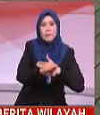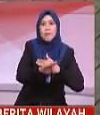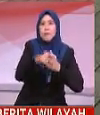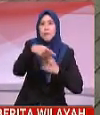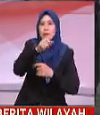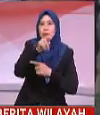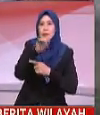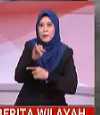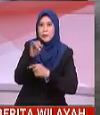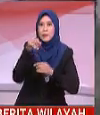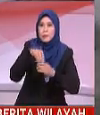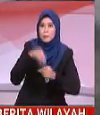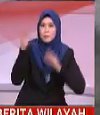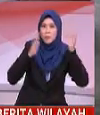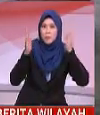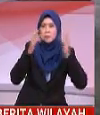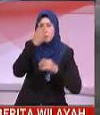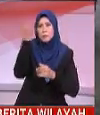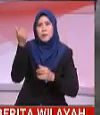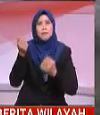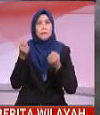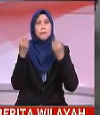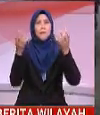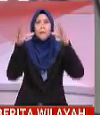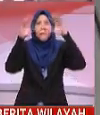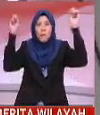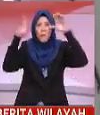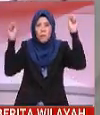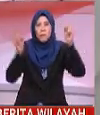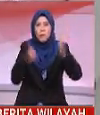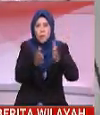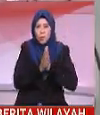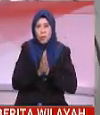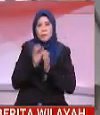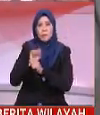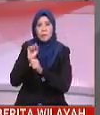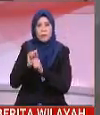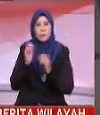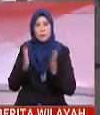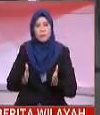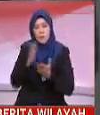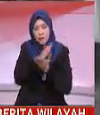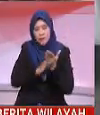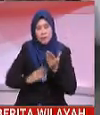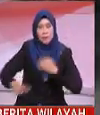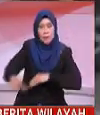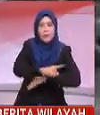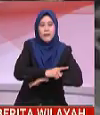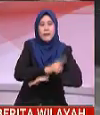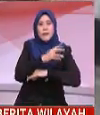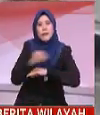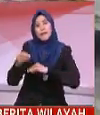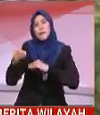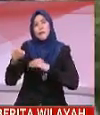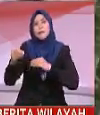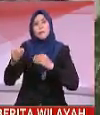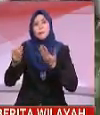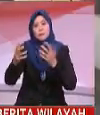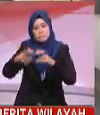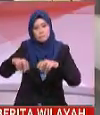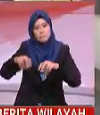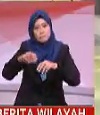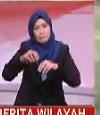ini, antaranya permintaan tinggi daripada majikan bagi sektor perladangan dan pembinaan yang menjanjikan peluang pekerjaan yang